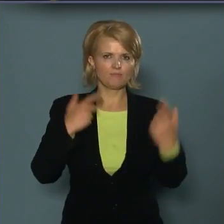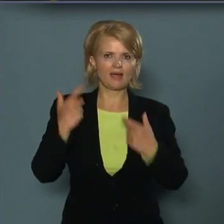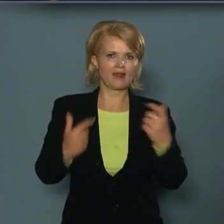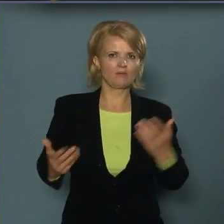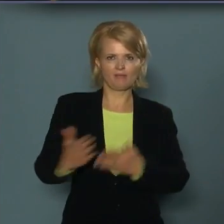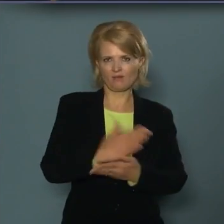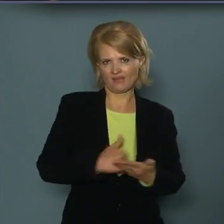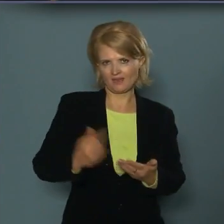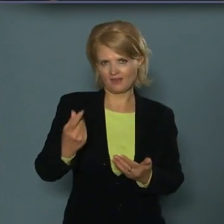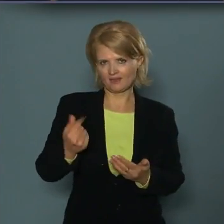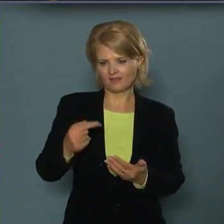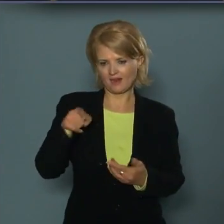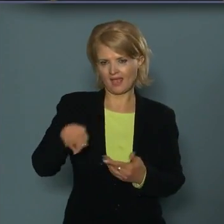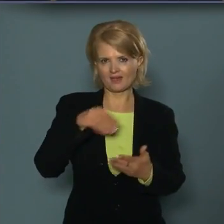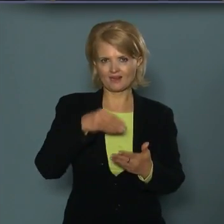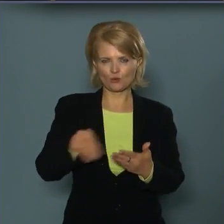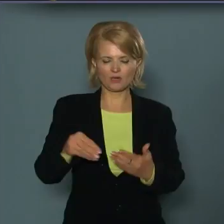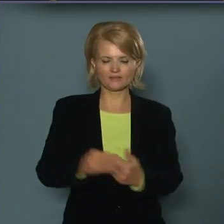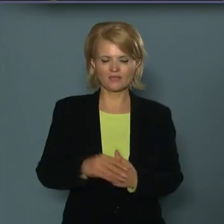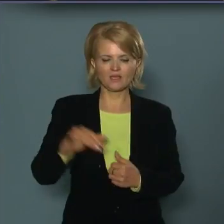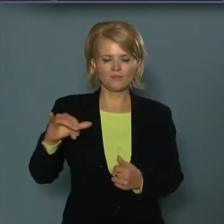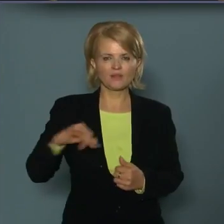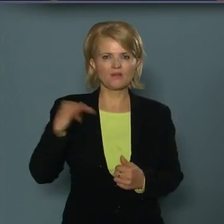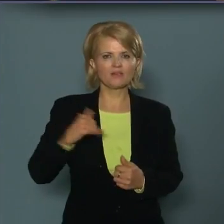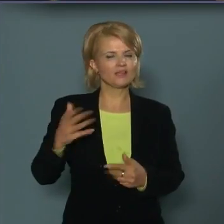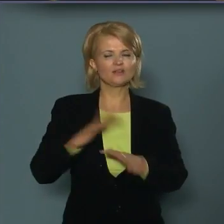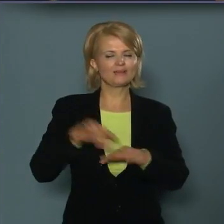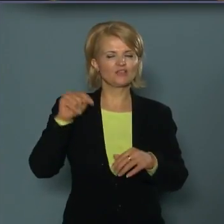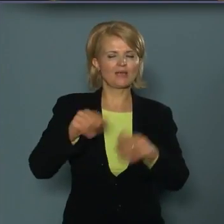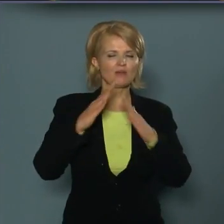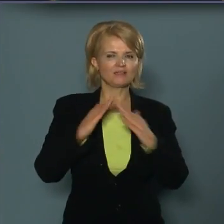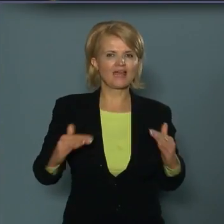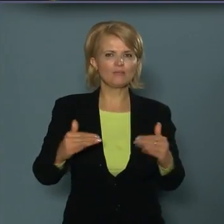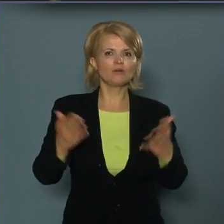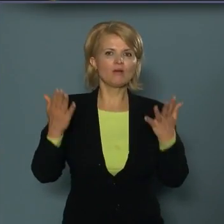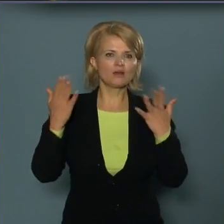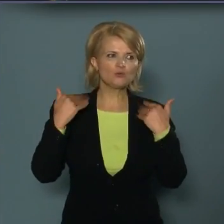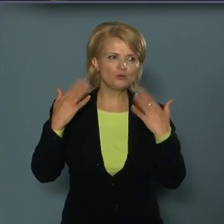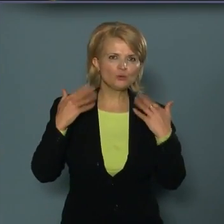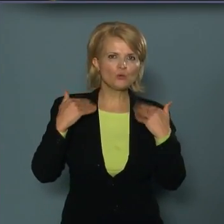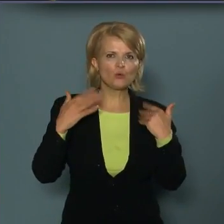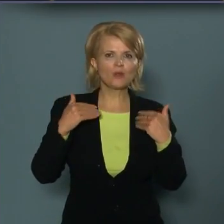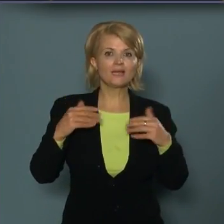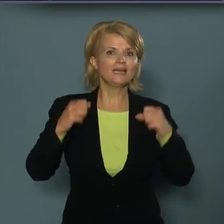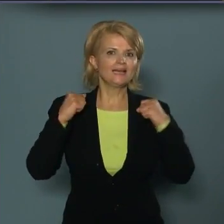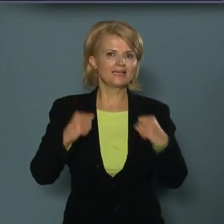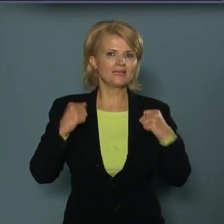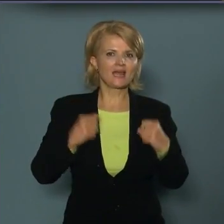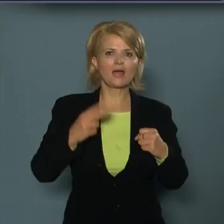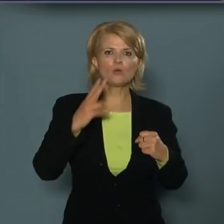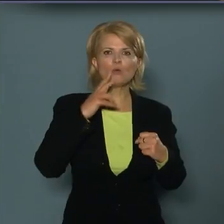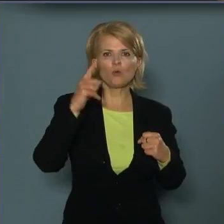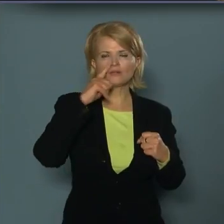bevétele az arra megy. A fiatalok nem csak ebben a táborban üdülhetnek, kirándulhatnak, hanem mivel